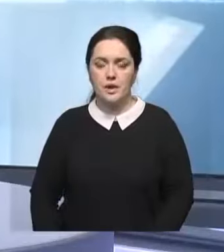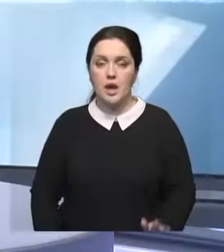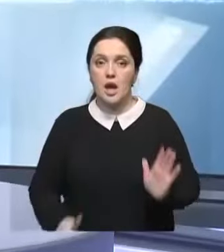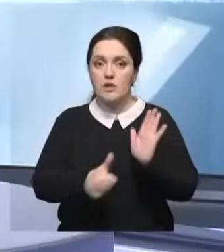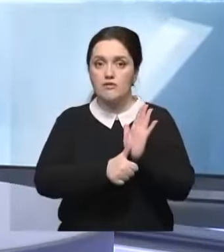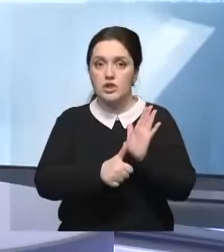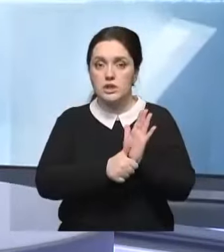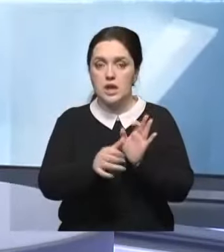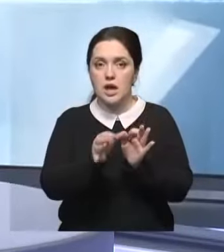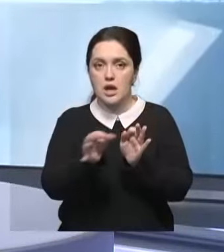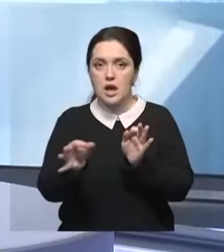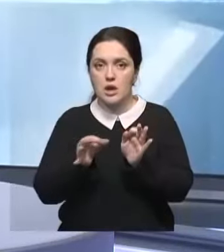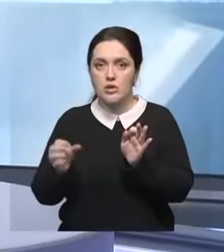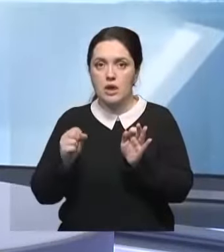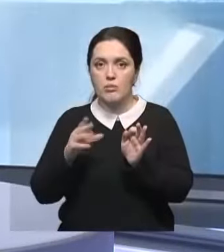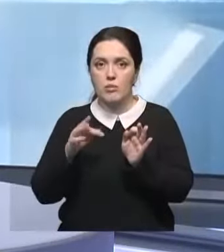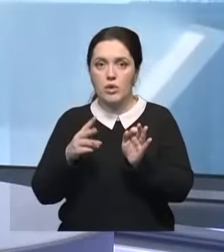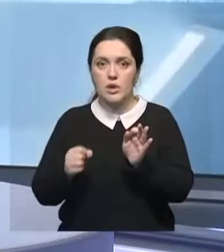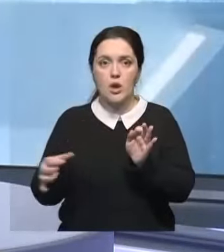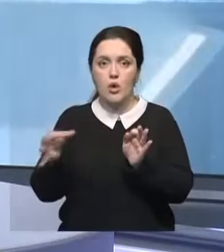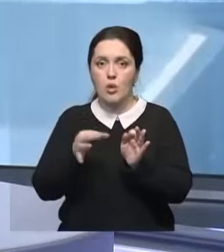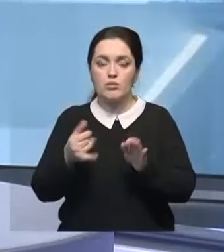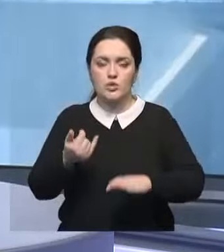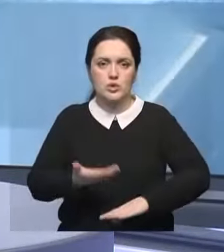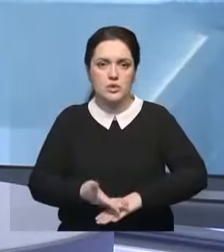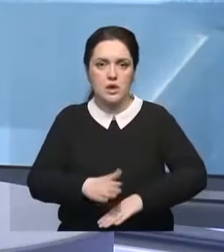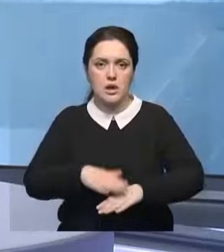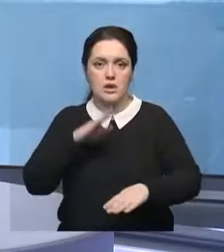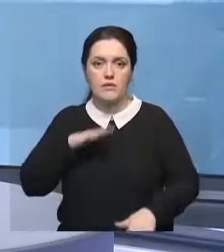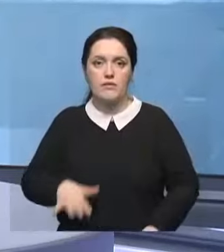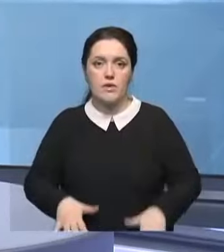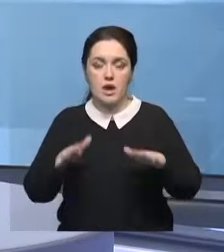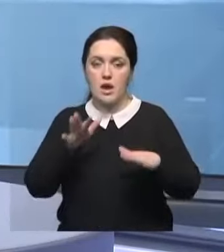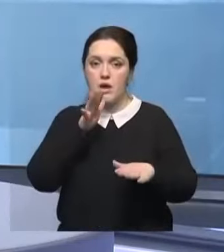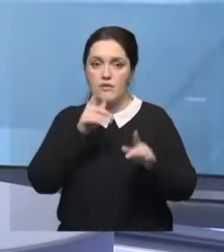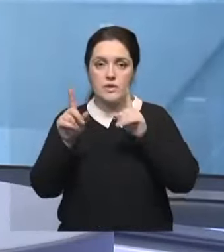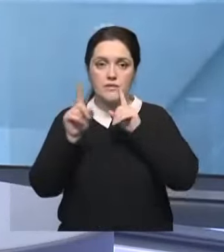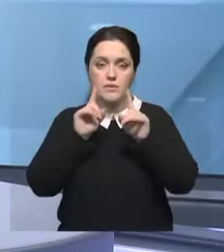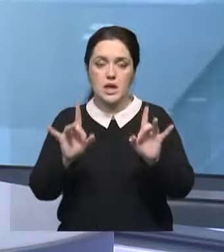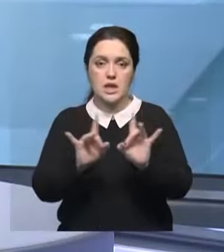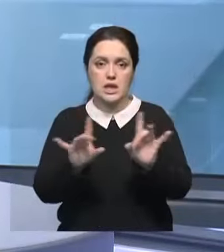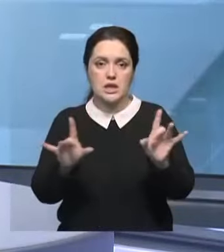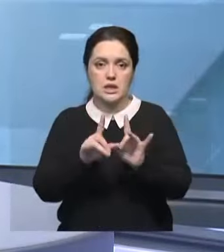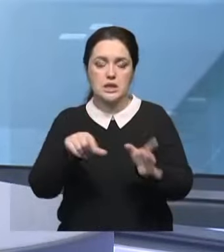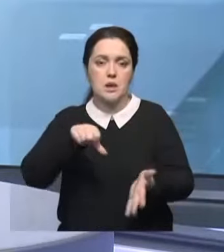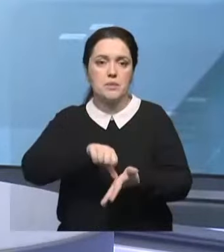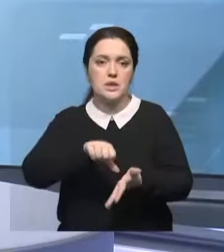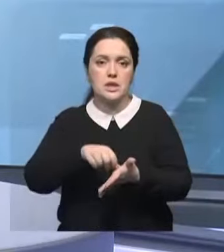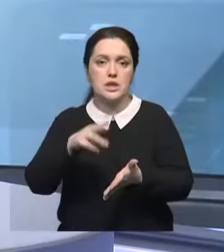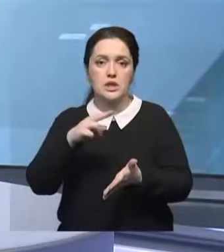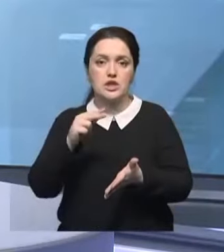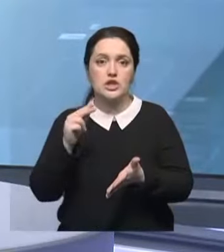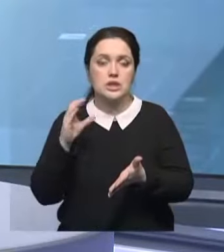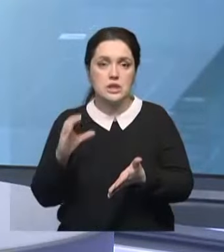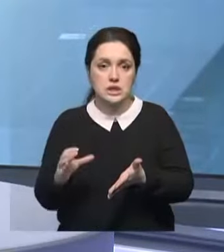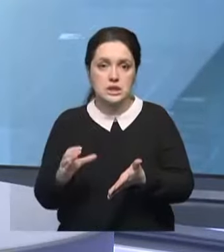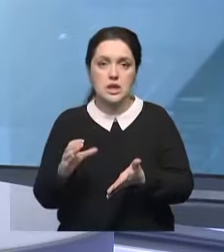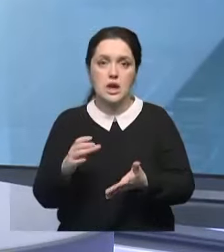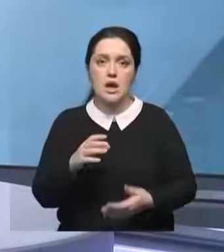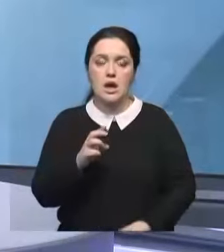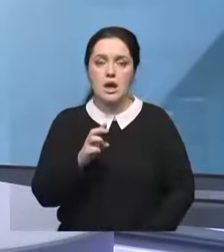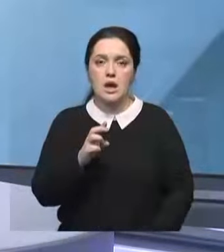В 6 районах Акмолинской области стабильно напряженная паводковая ситуация. Об этом во время брифинга рассказал представитель ДЧС